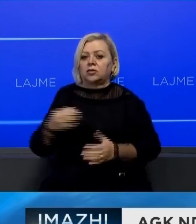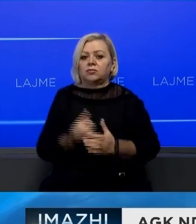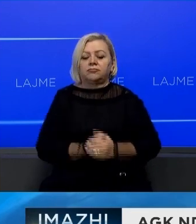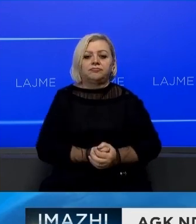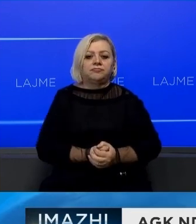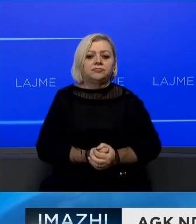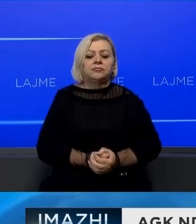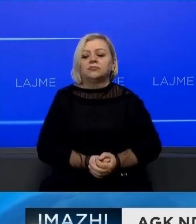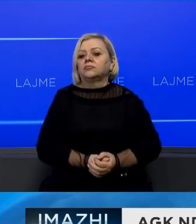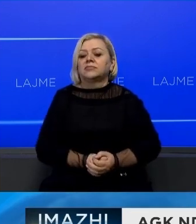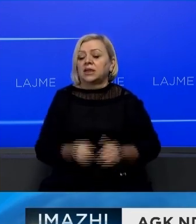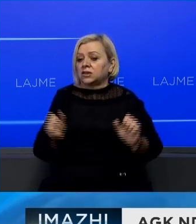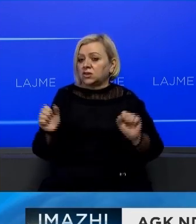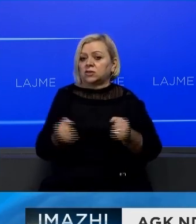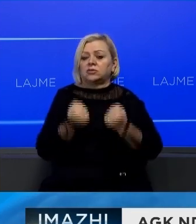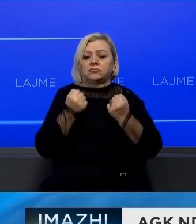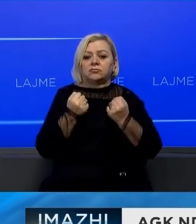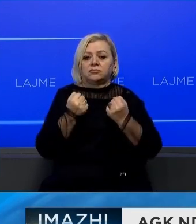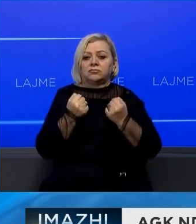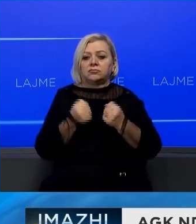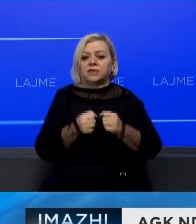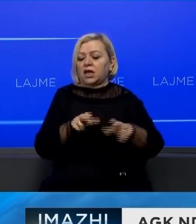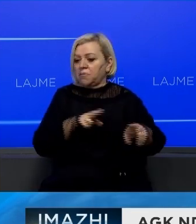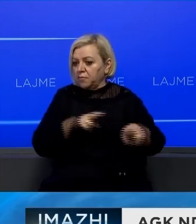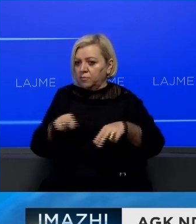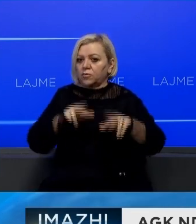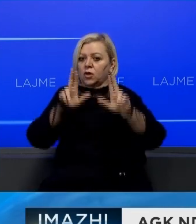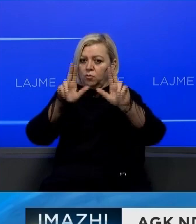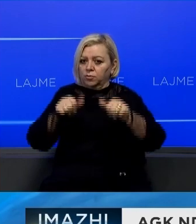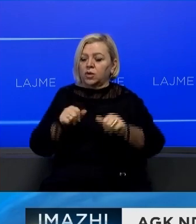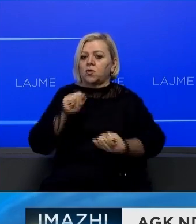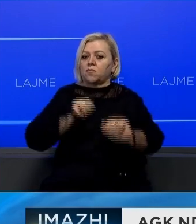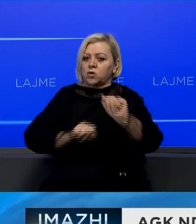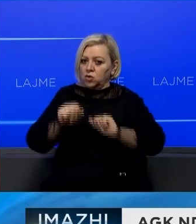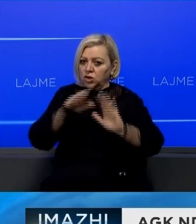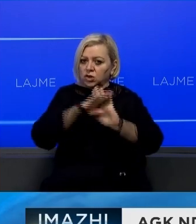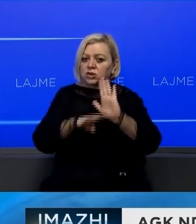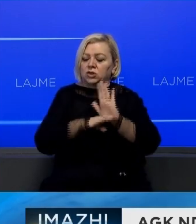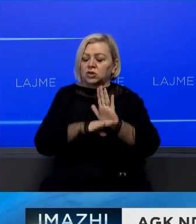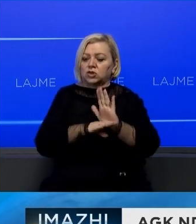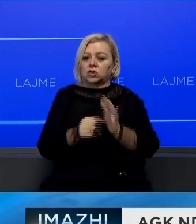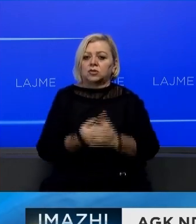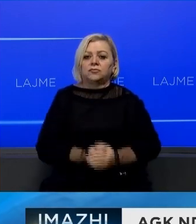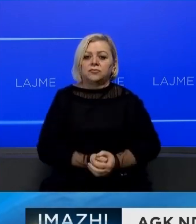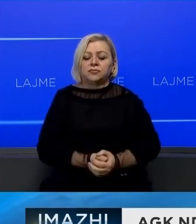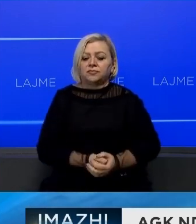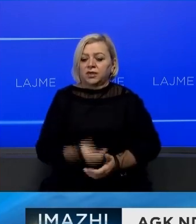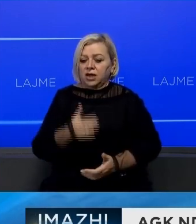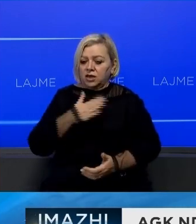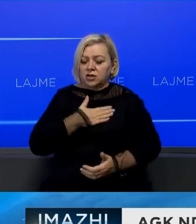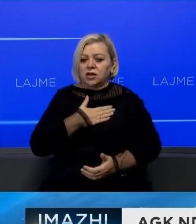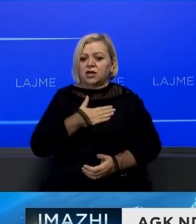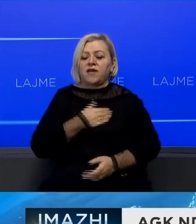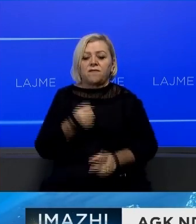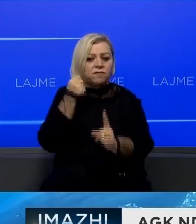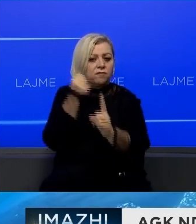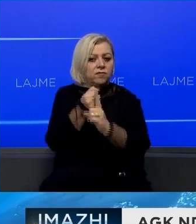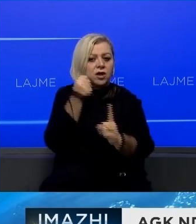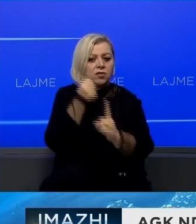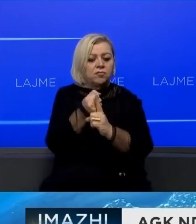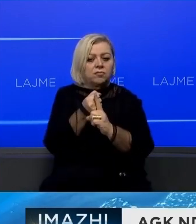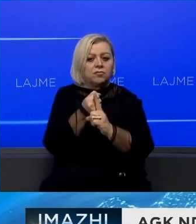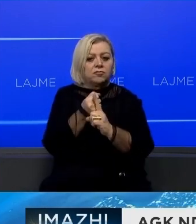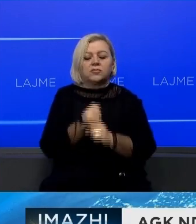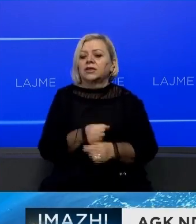nëpër vështirësi të ndryshme. Kemi avokatin i cili i mbron ligjëresht, por mbi të gjitha natyrisht ne do të avokojmë lirinë e shprehjes, lirinë